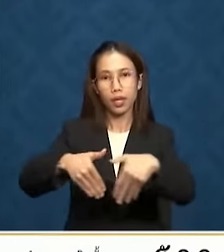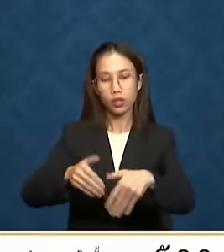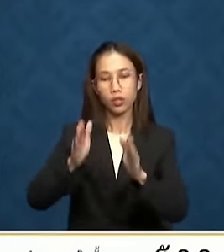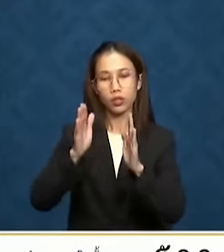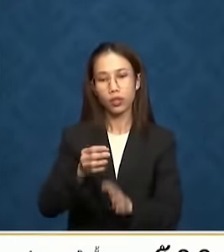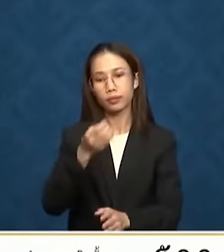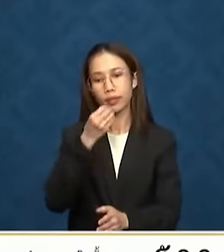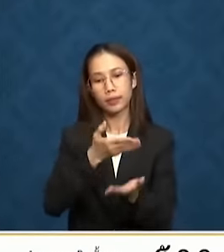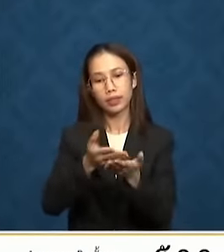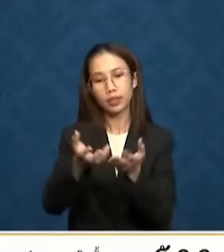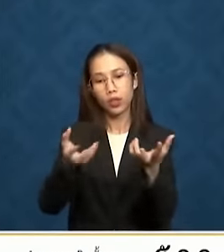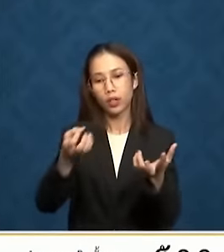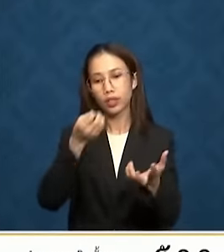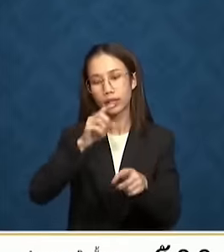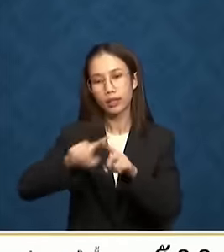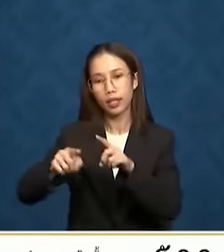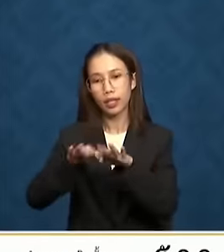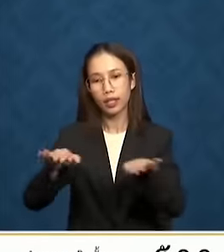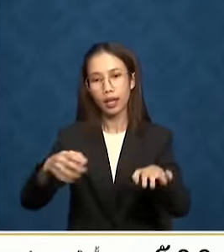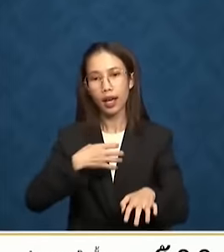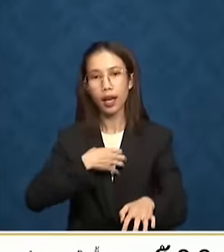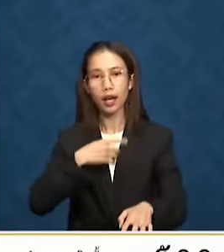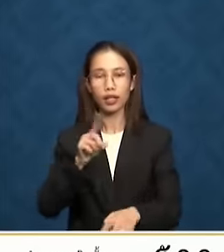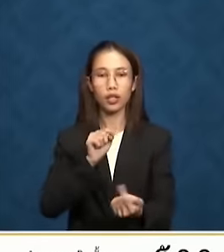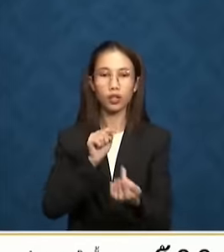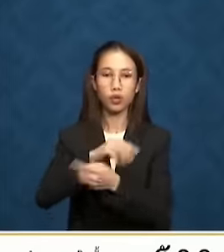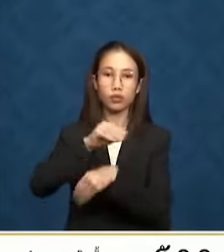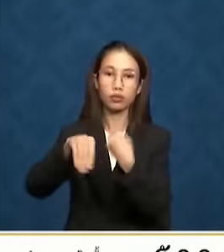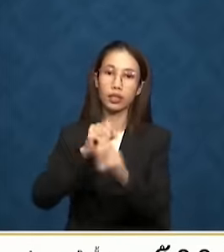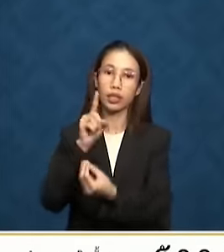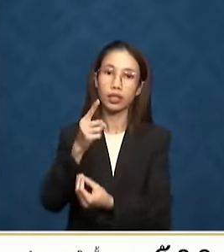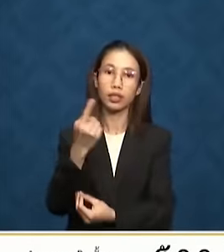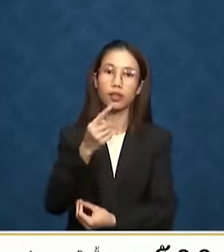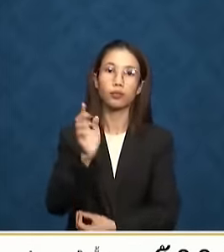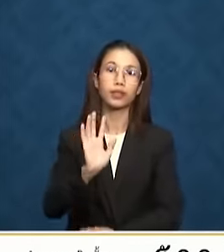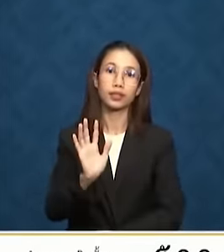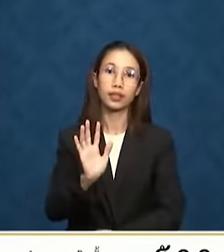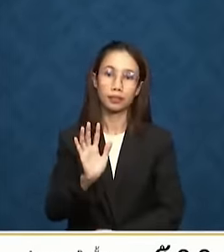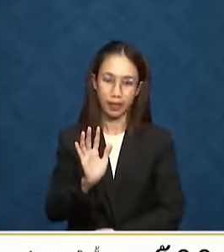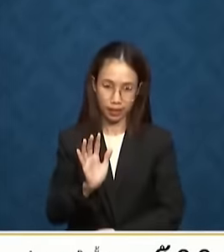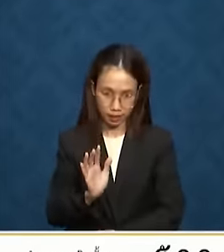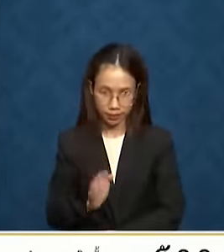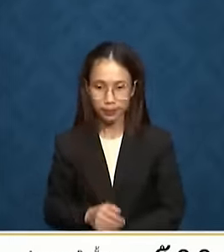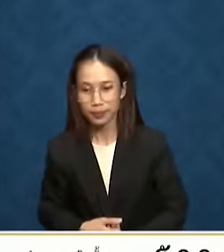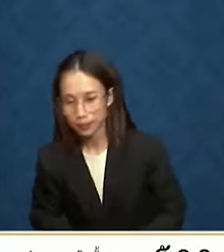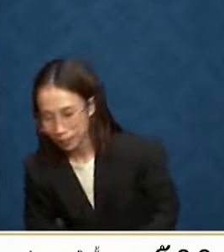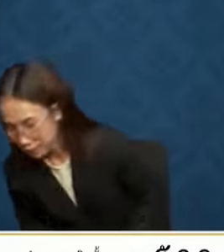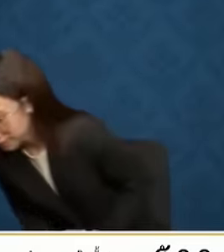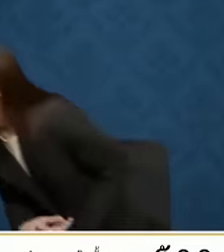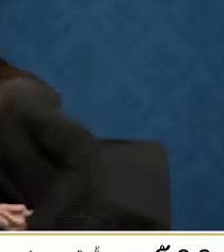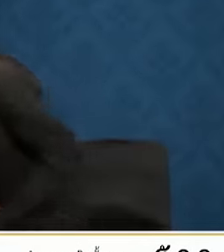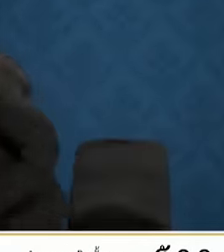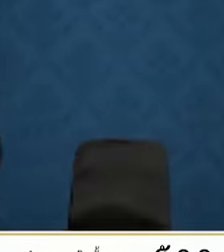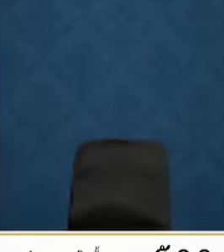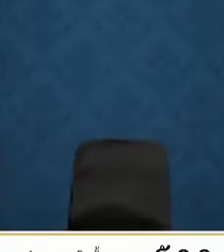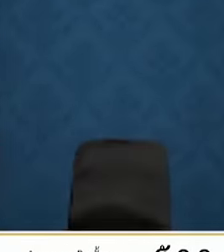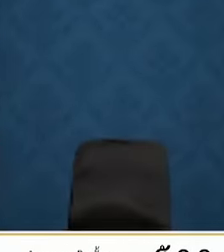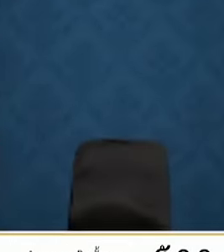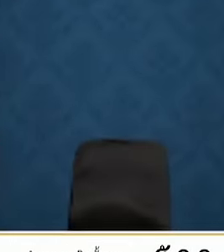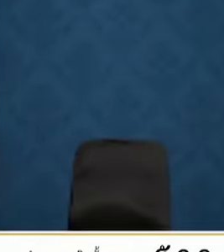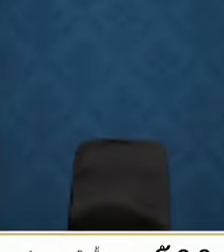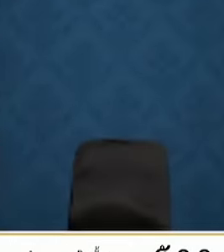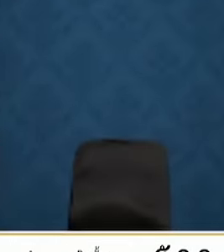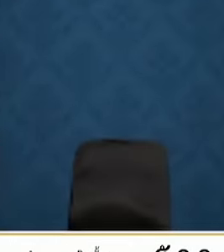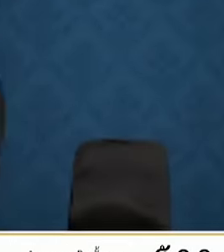ข้าวแกแกงลูกเด็กเล็กแดงต้องการอาจจะไม่ใช่พายุเศรษฐกิจก็ได้เขาอาจจะต้องการลมใต้ปีกคนตัวเล็กๆ